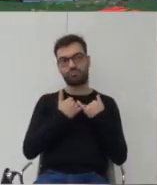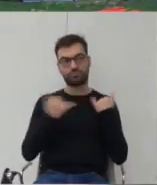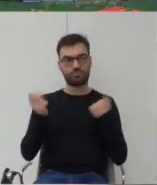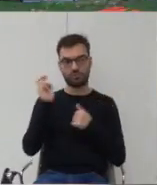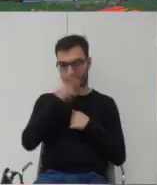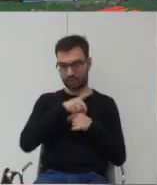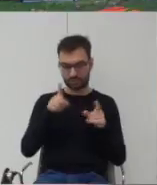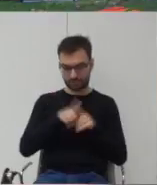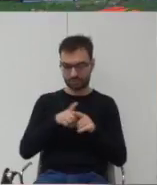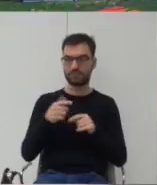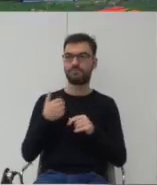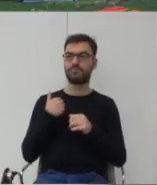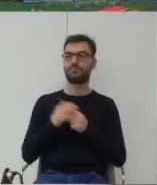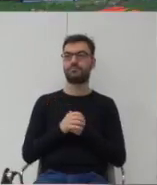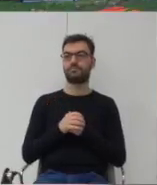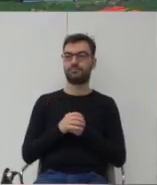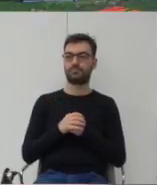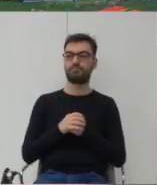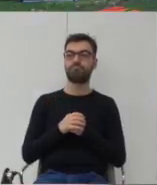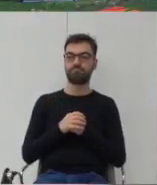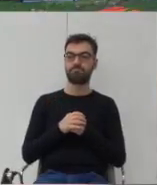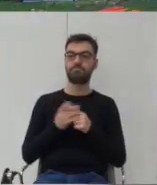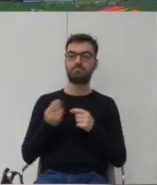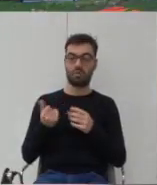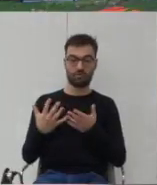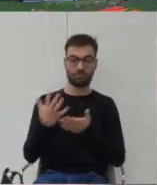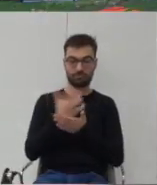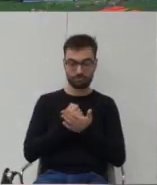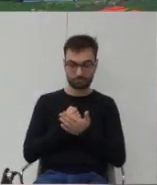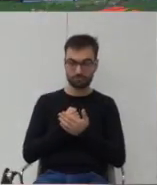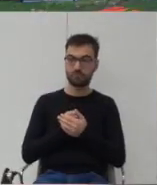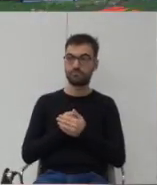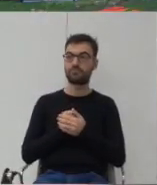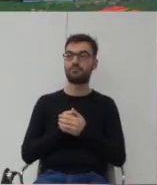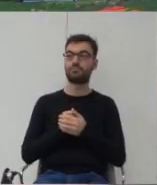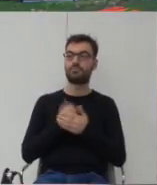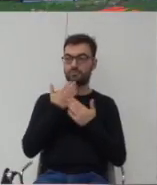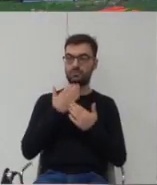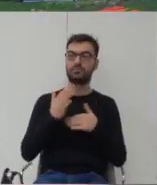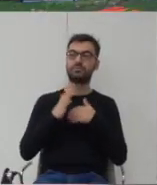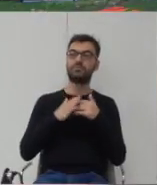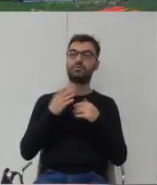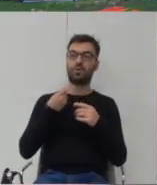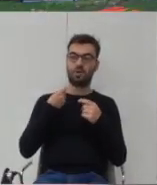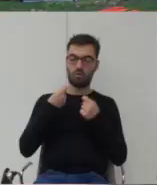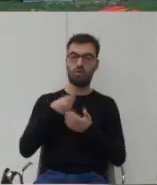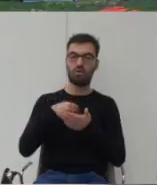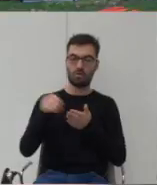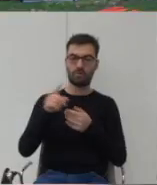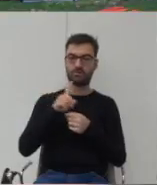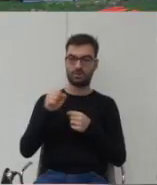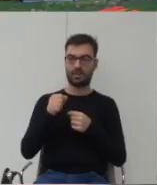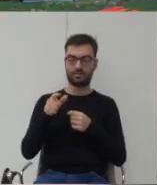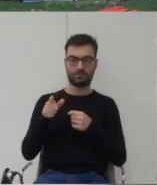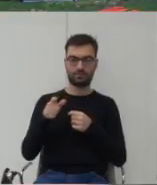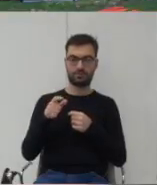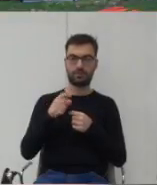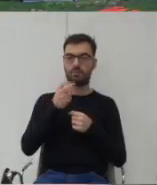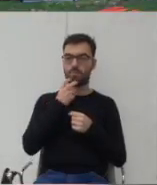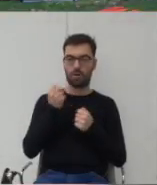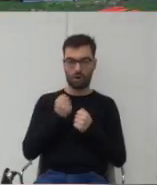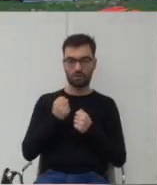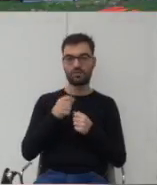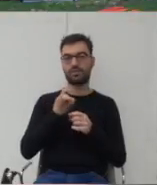też atrakcji. I zebrane środki umożliwiły nam opłacenie rachunków